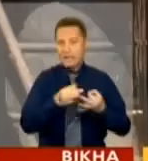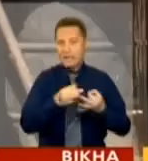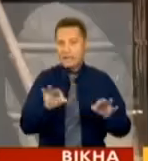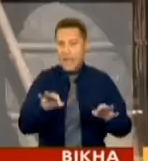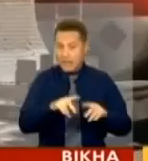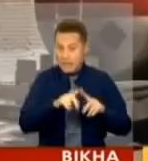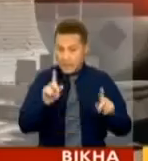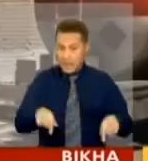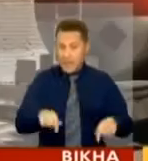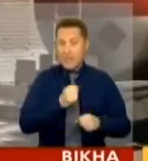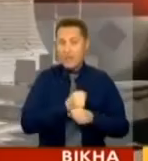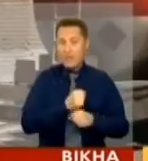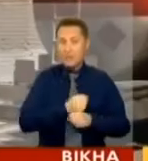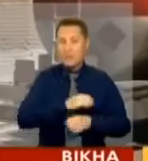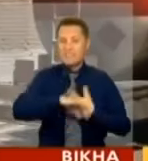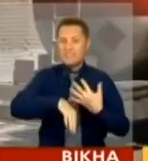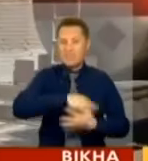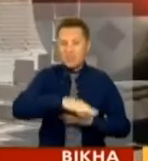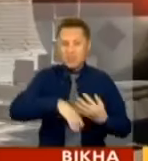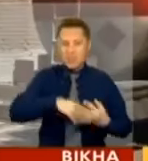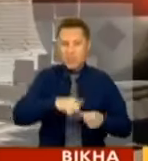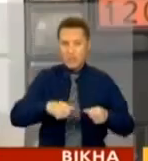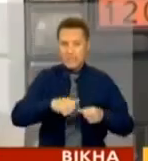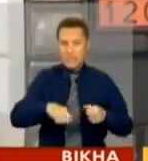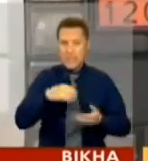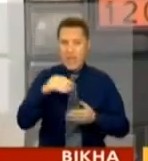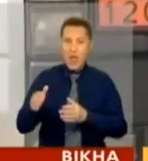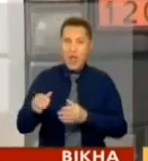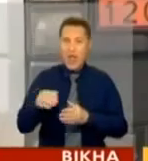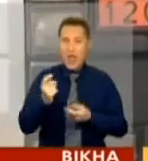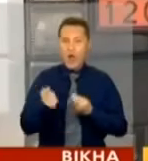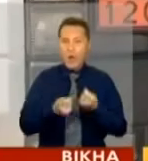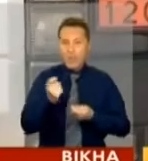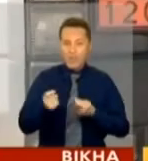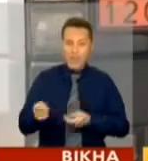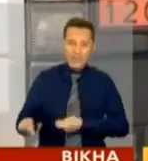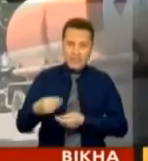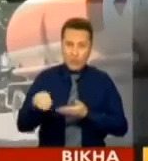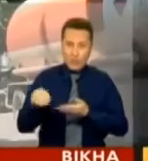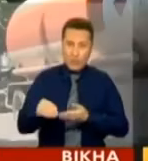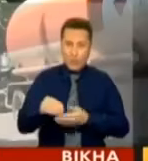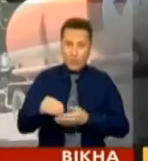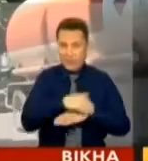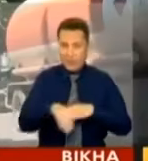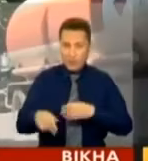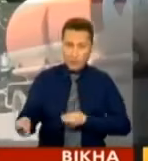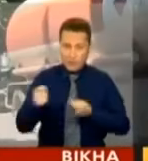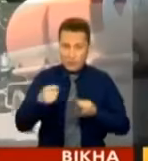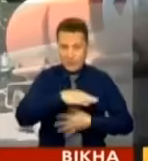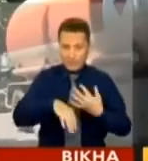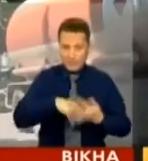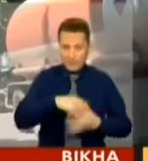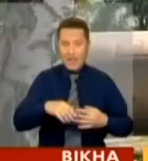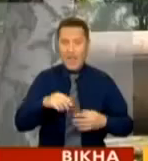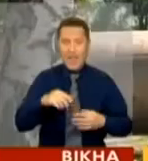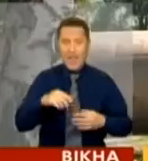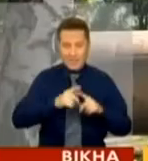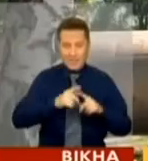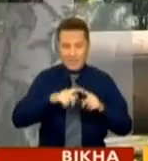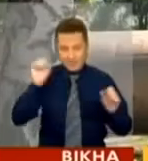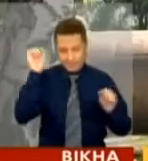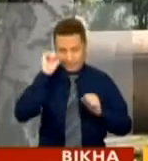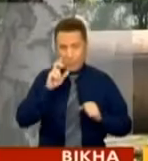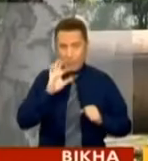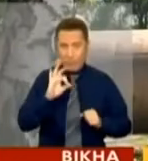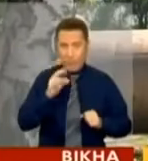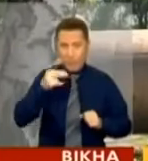званого змішаного бензину. Його компоненти закуповують за кордоном і міксують вже в Україні. Такий продукт в народі кличуть бодягою, остерігаються